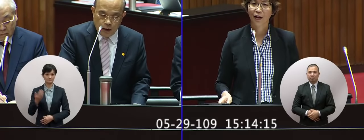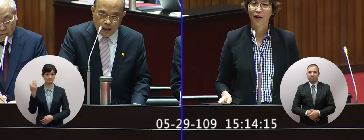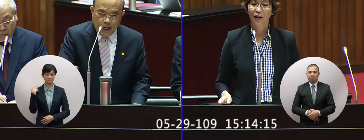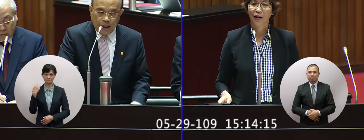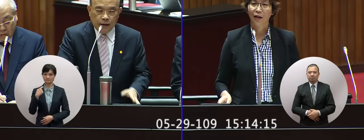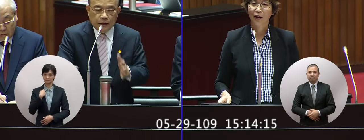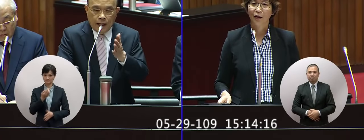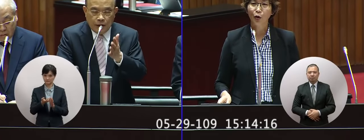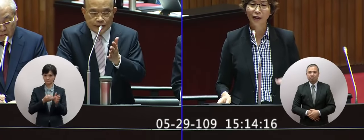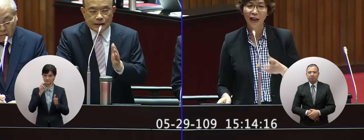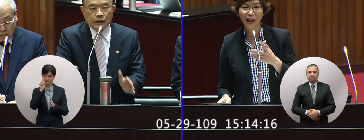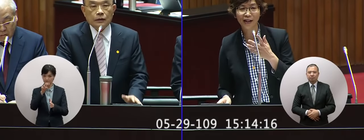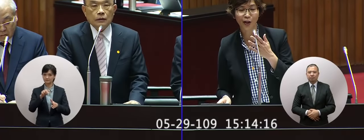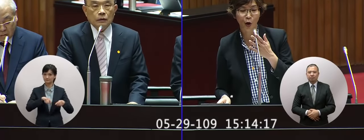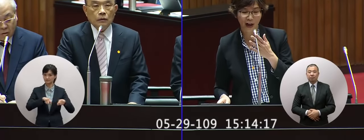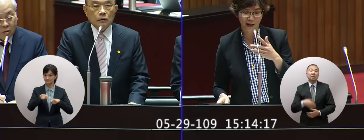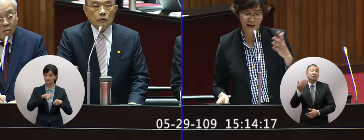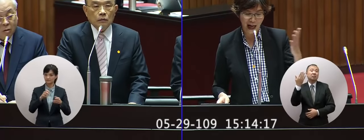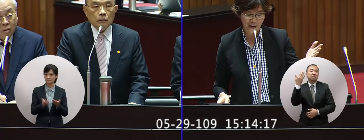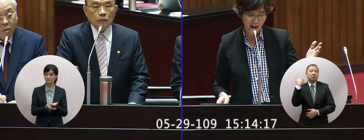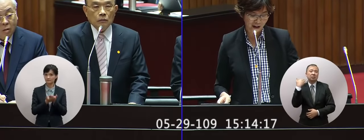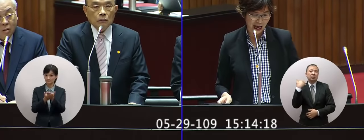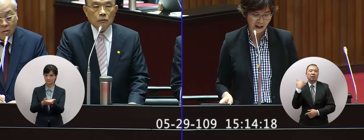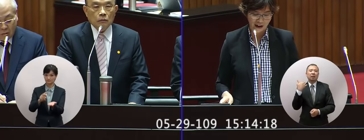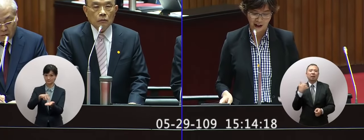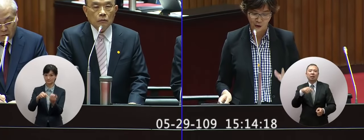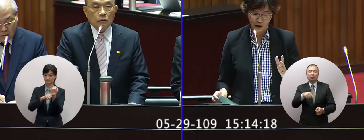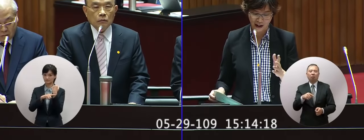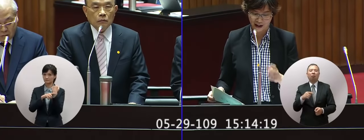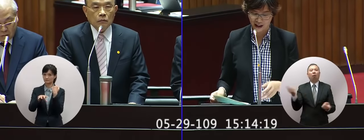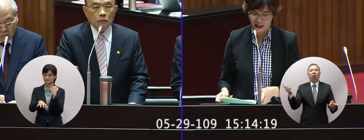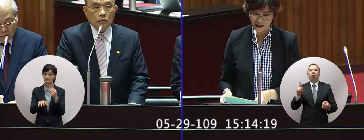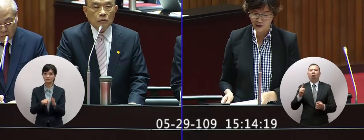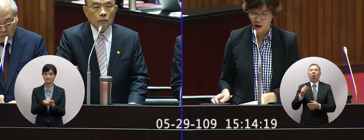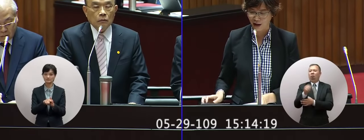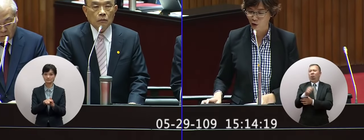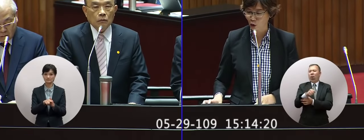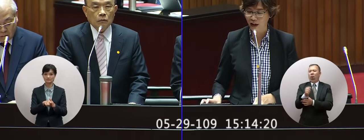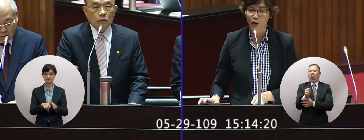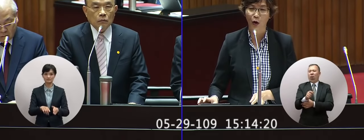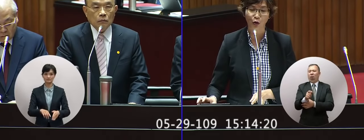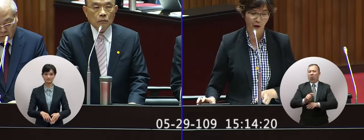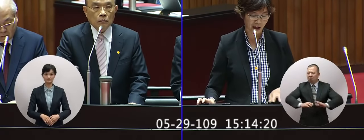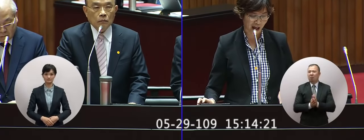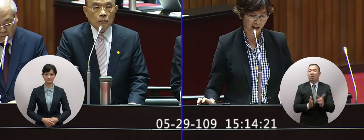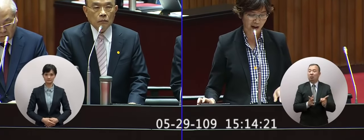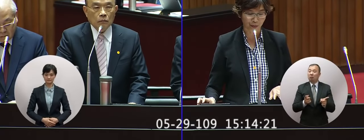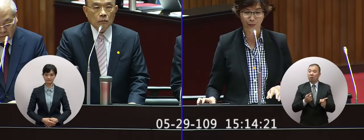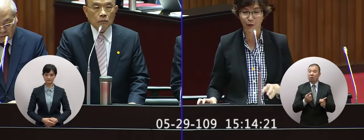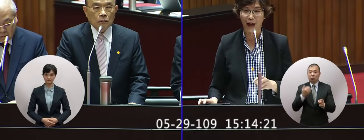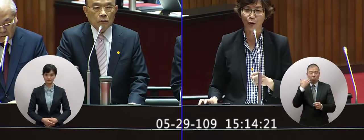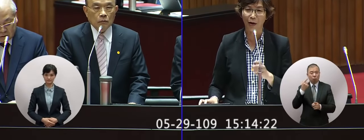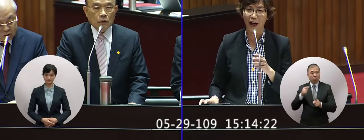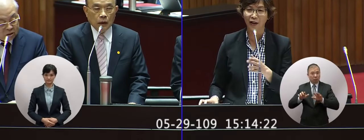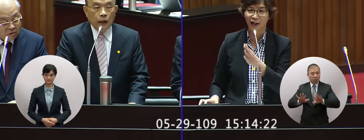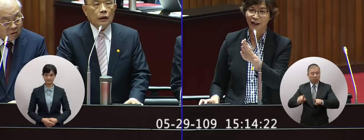瞻计划来大院审， 院长当时就很大方的答应了，所以这个前瞻计划做一个专区应该是